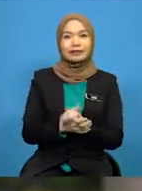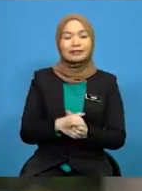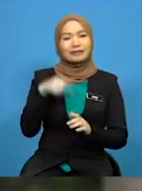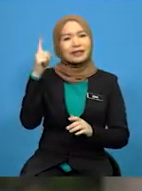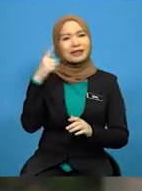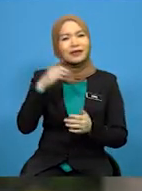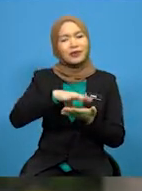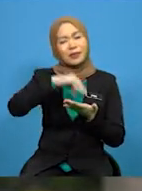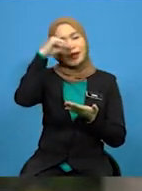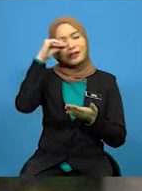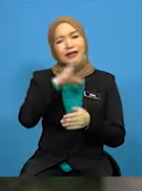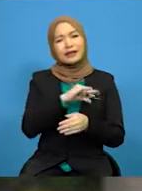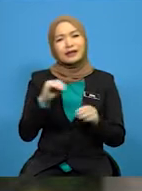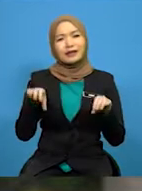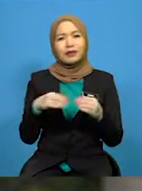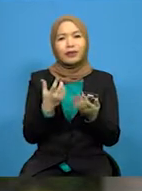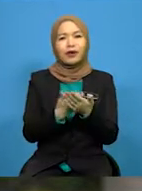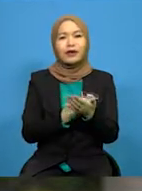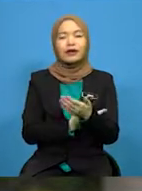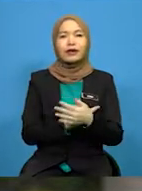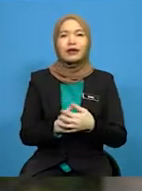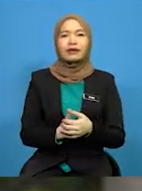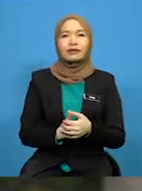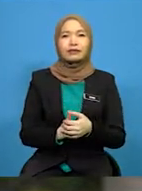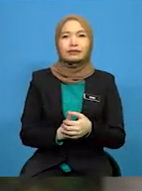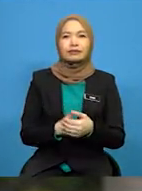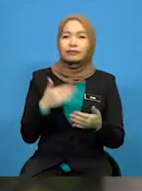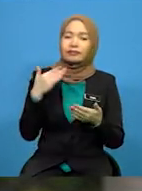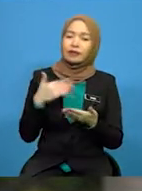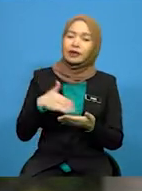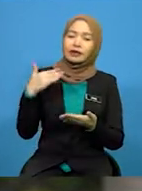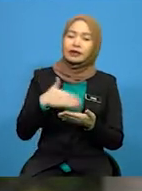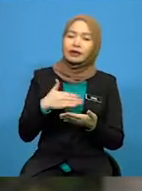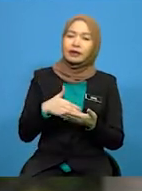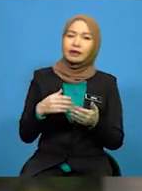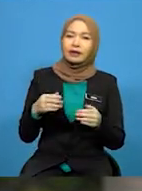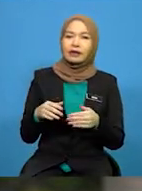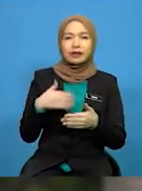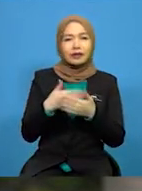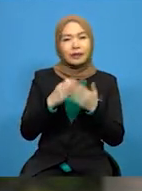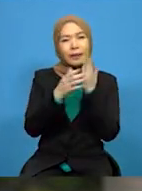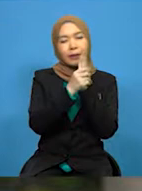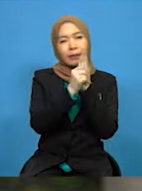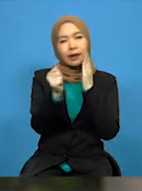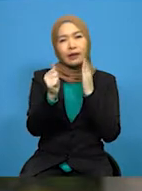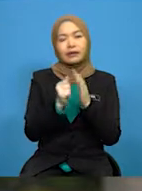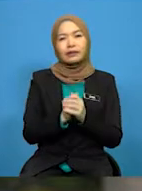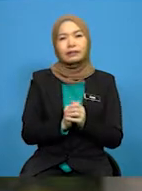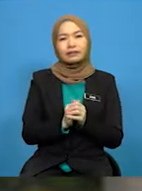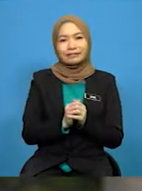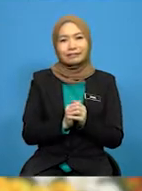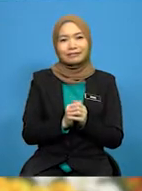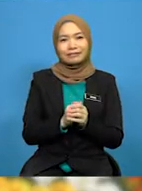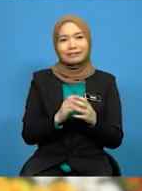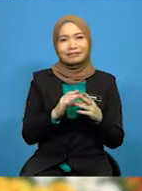membuat ulang kaji dan membuat latihan berulang kali supaya pelajar lebih mahir dan dapat menjawab soalan dengan lebih tepat dan